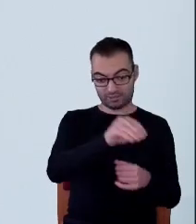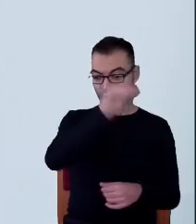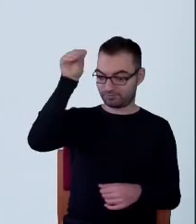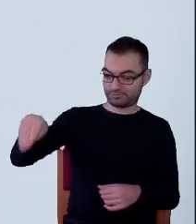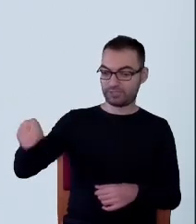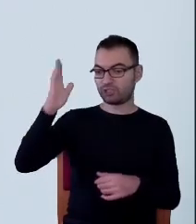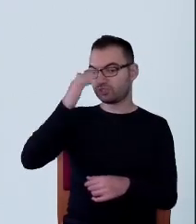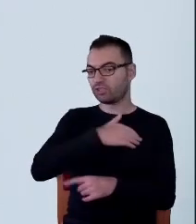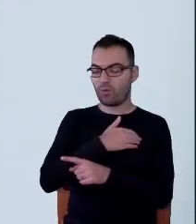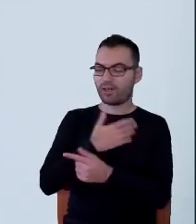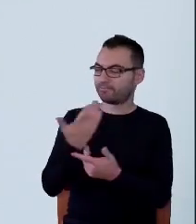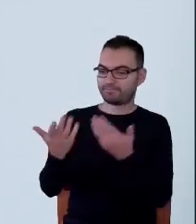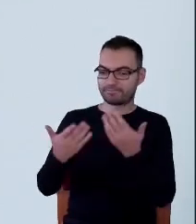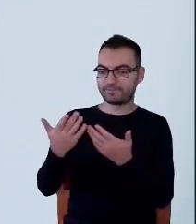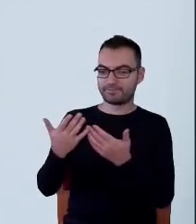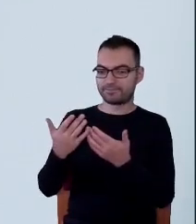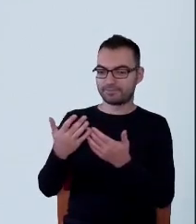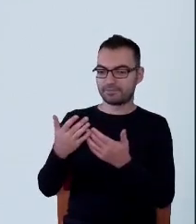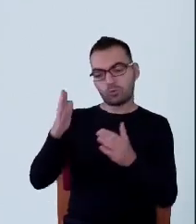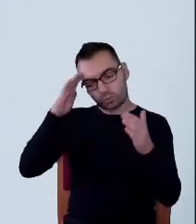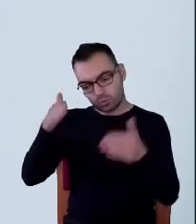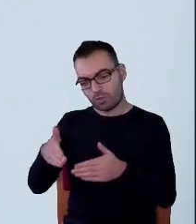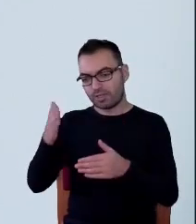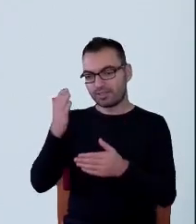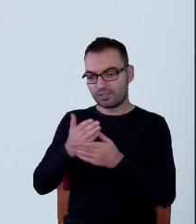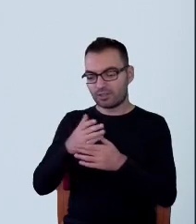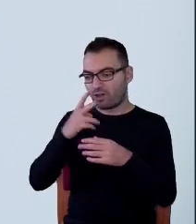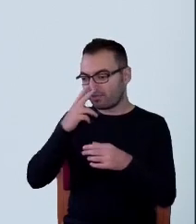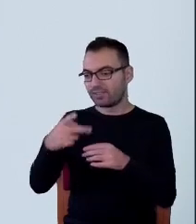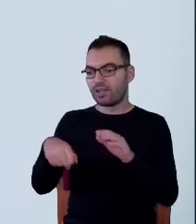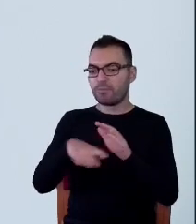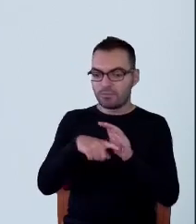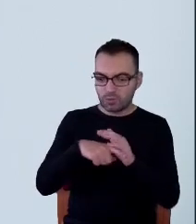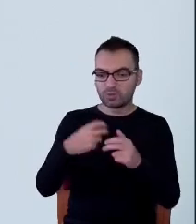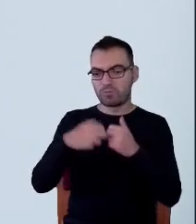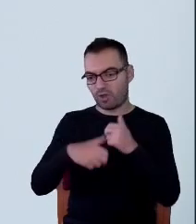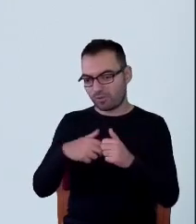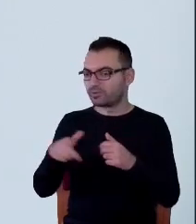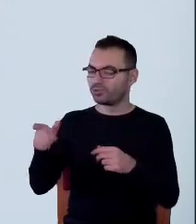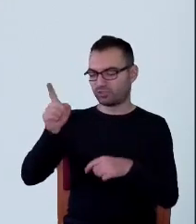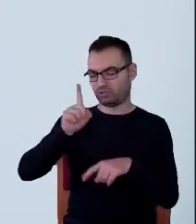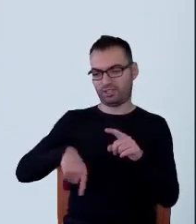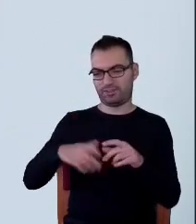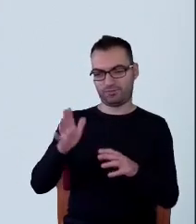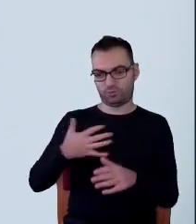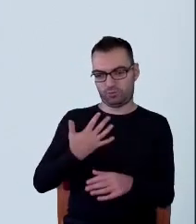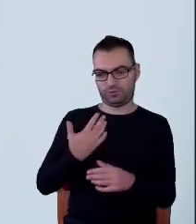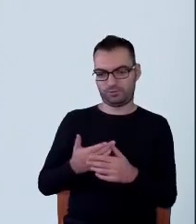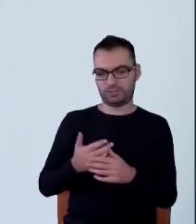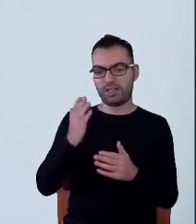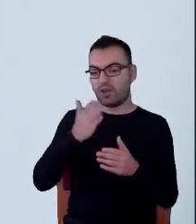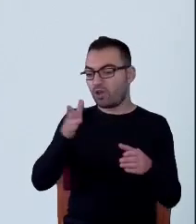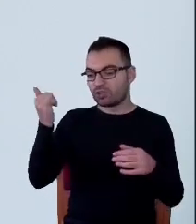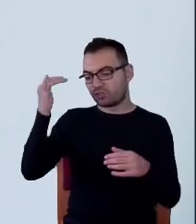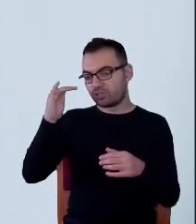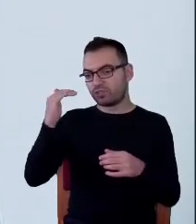szkole, która będzie skoncentrowana na dostrzeganiu trudności i zaburzeń dziecka i właściwie koncentrowała